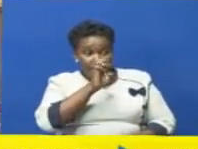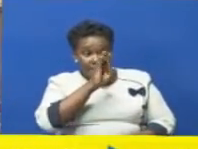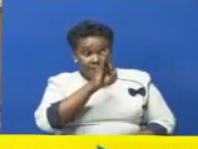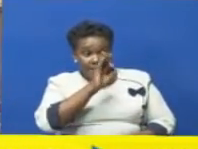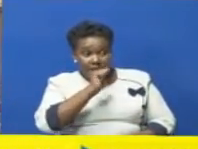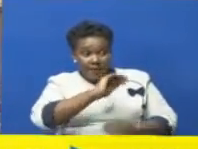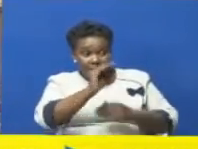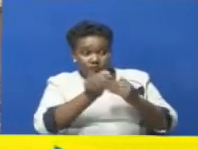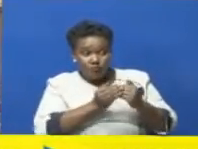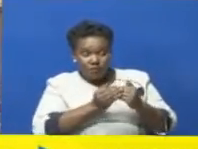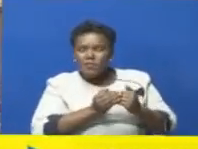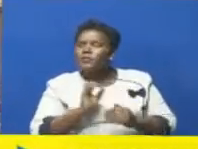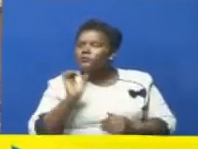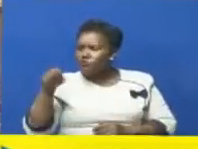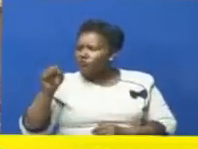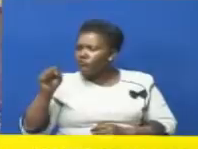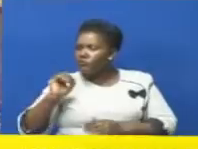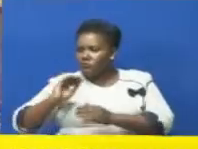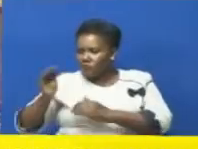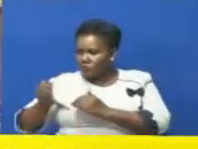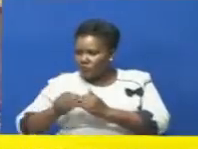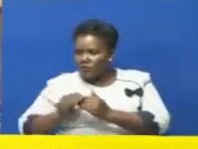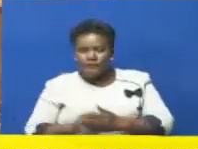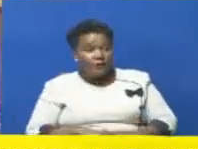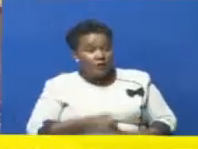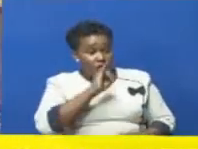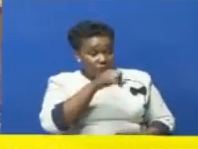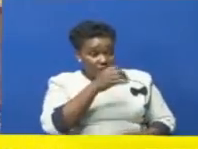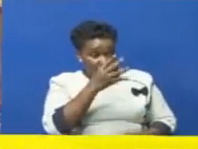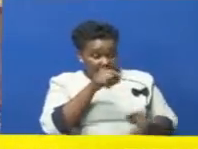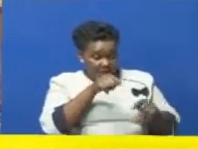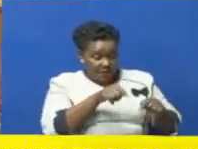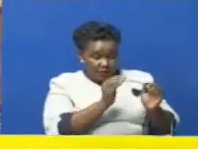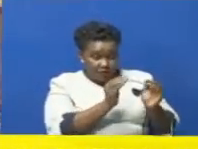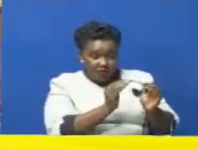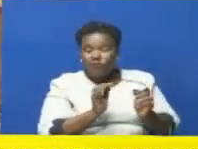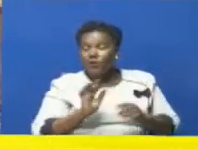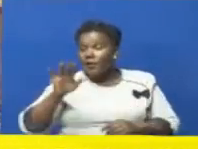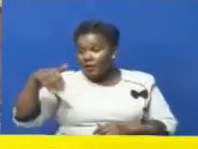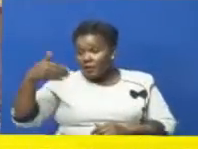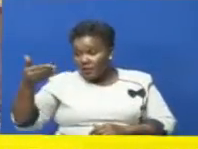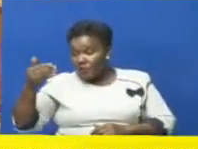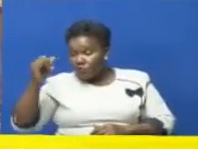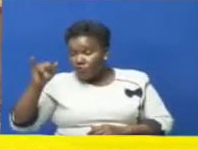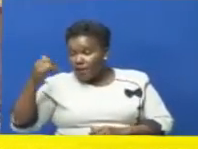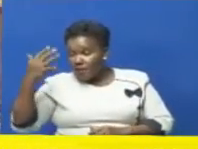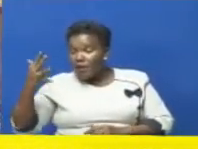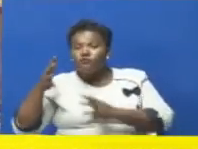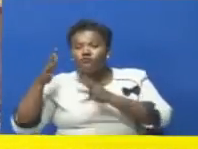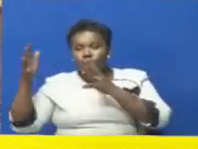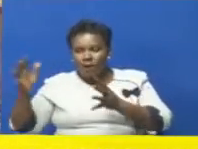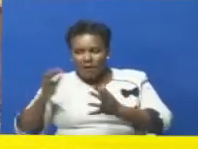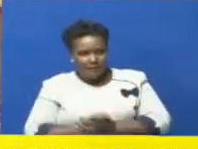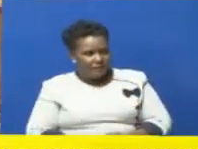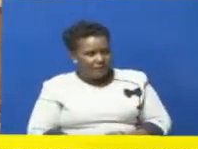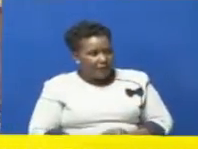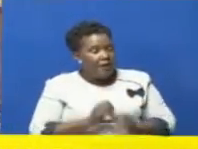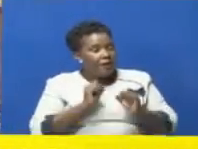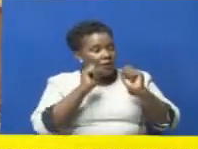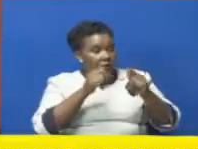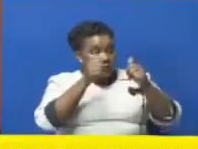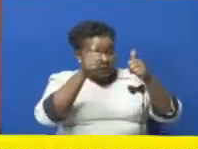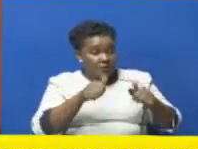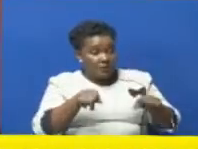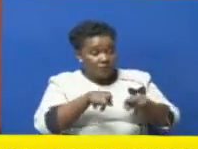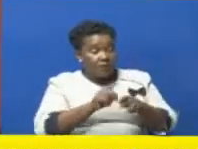Ile kubwa. Sawa, tutasubiri. Leo Jumanne, Jumatano kubwa. Alhamisi wanakuwa watoto. Abdalangazi atarejea hapo baadaye kukufahamisha